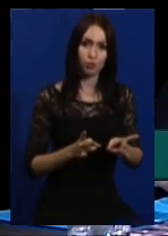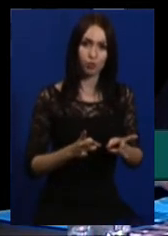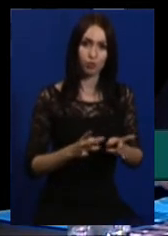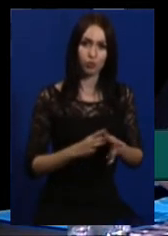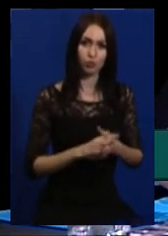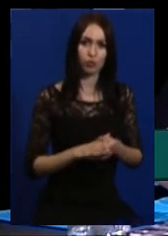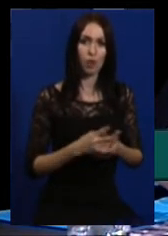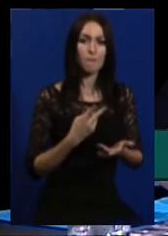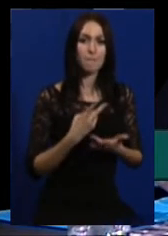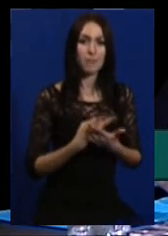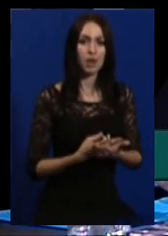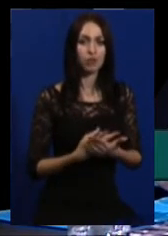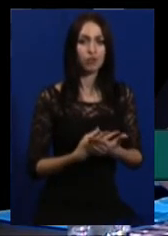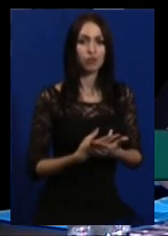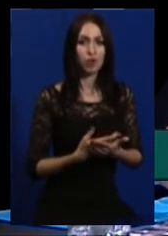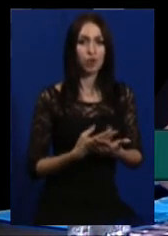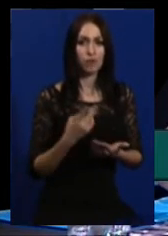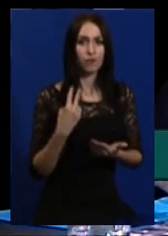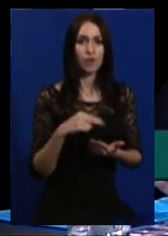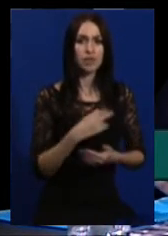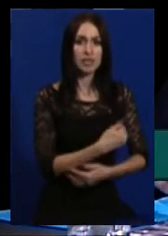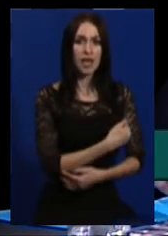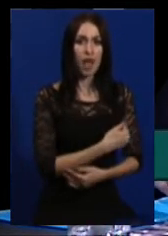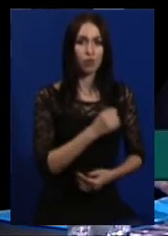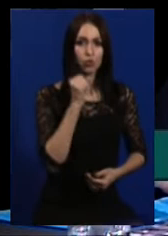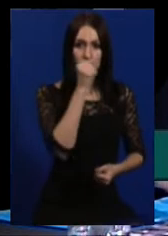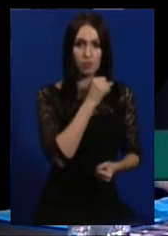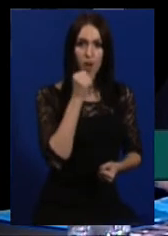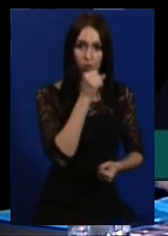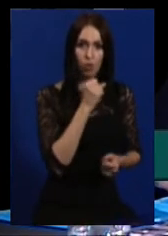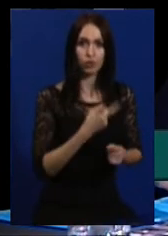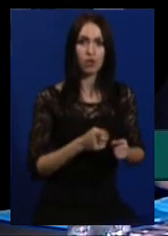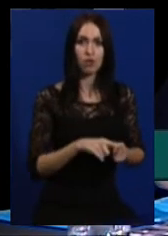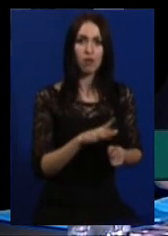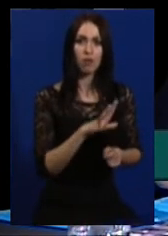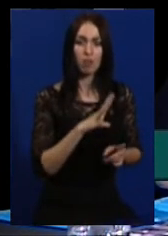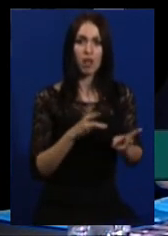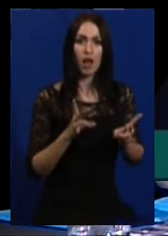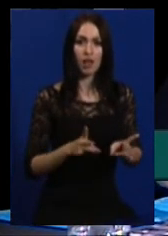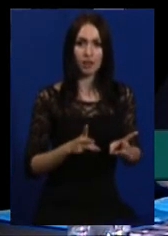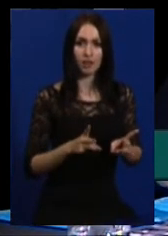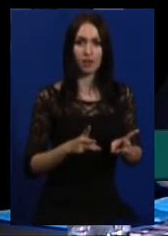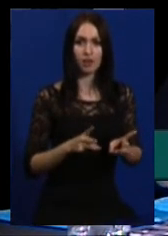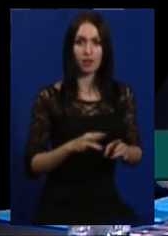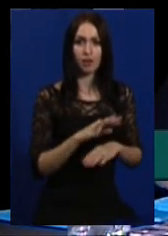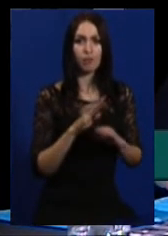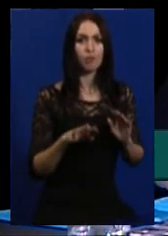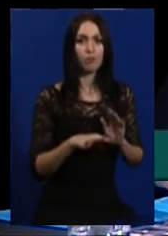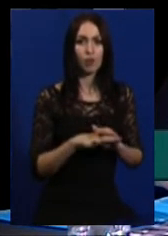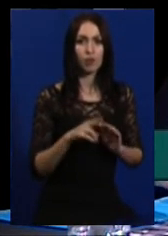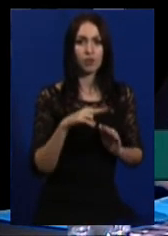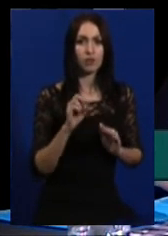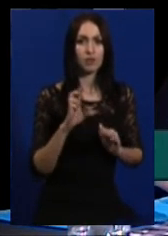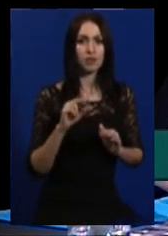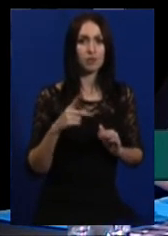пролежал в 20-градусный мороз это было ранение под дебальцево